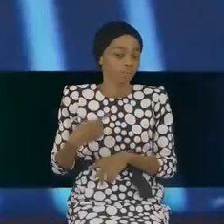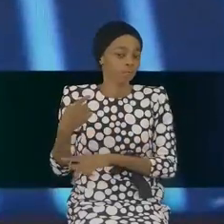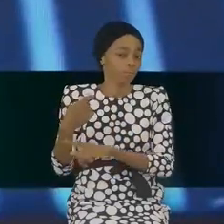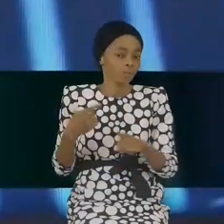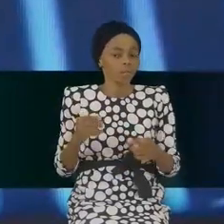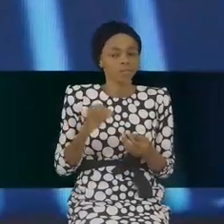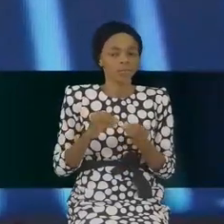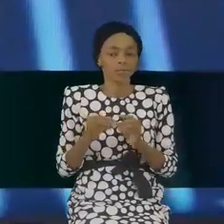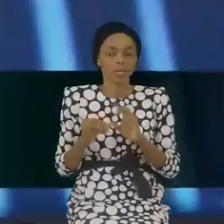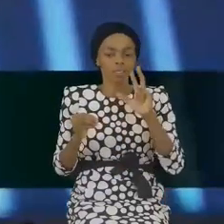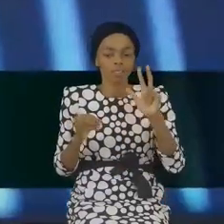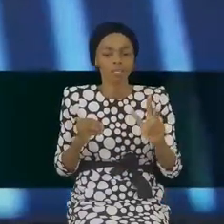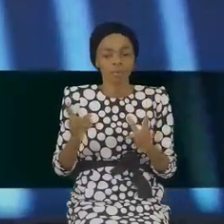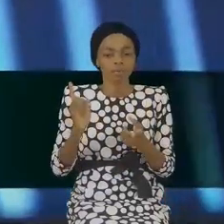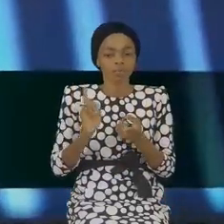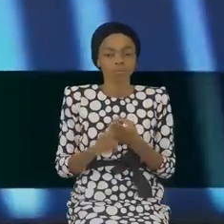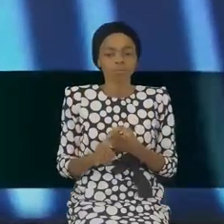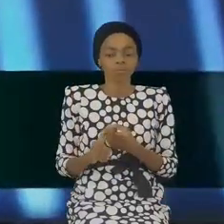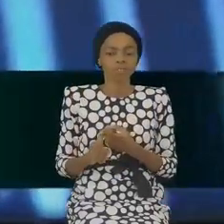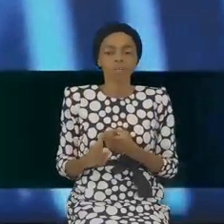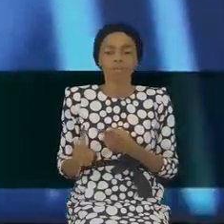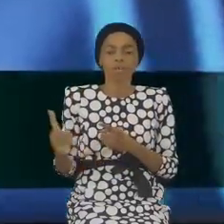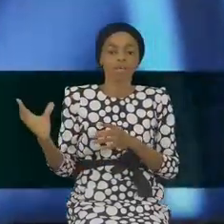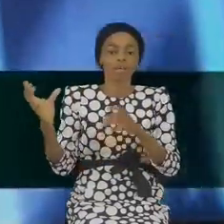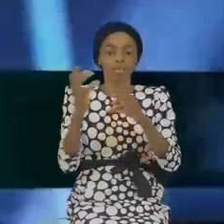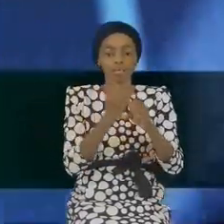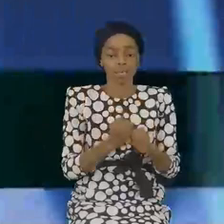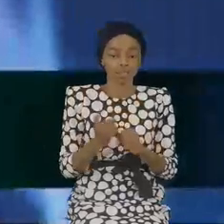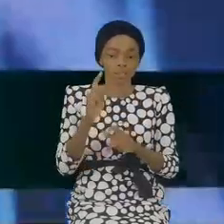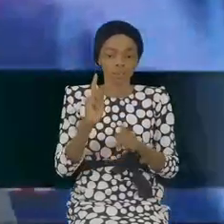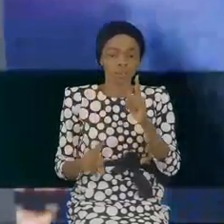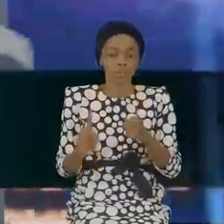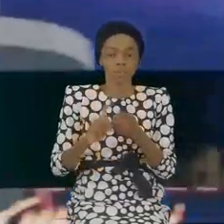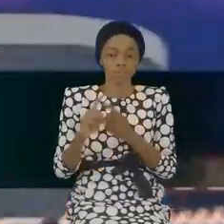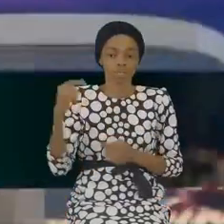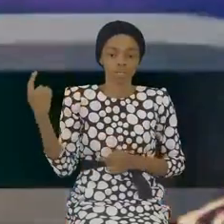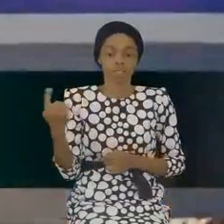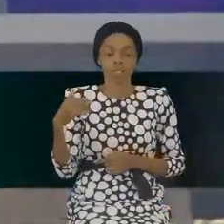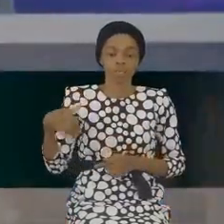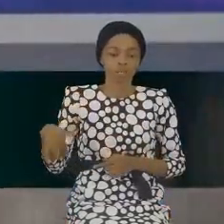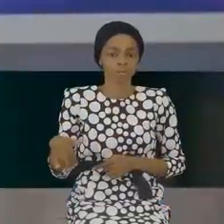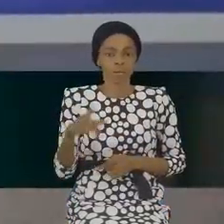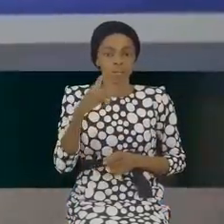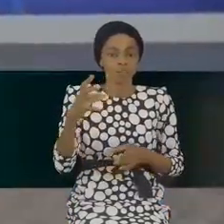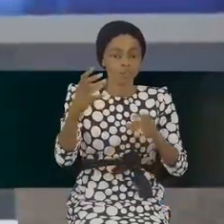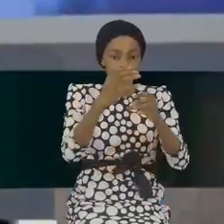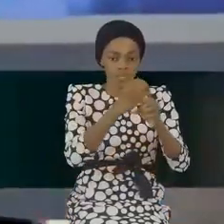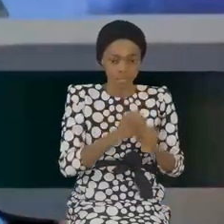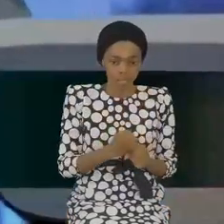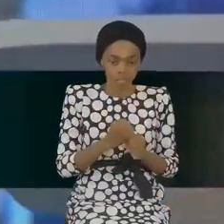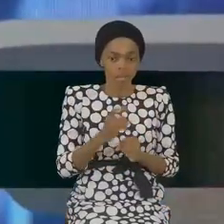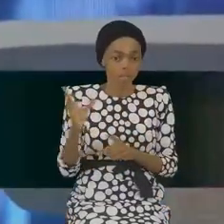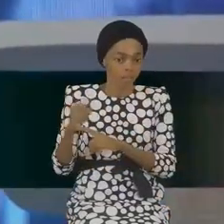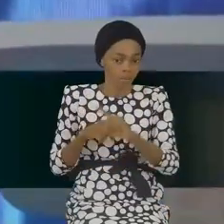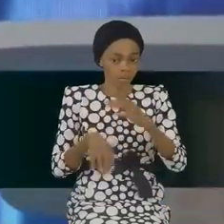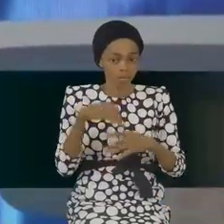rattacher le peuple à l'Éternel. Vous devez les sortir d'Égypte, vous devez arracher l'Égypte de leur vie et